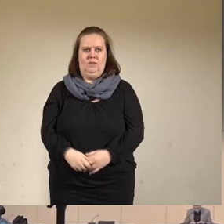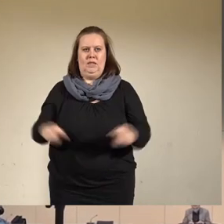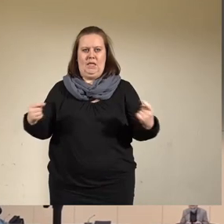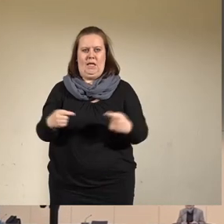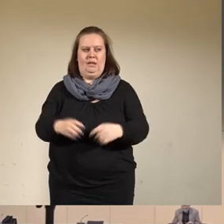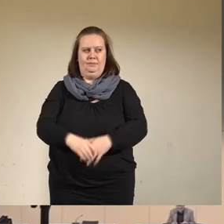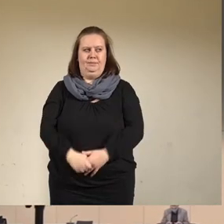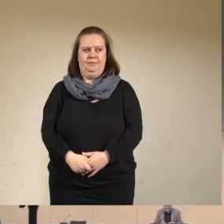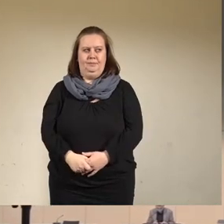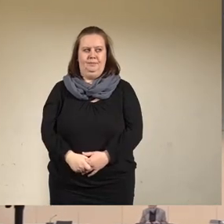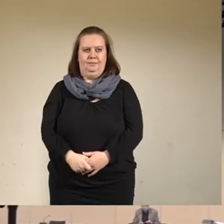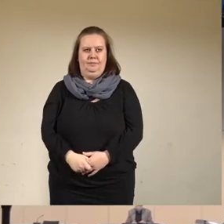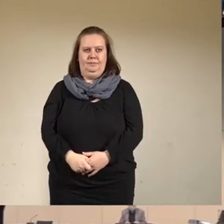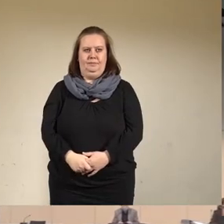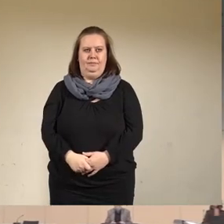Gegenstimmen.